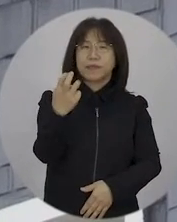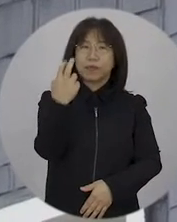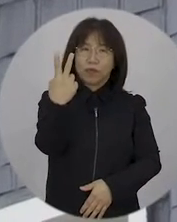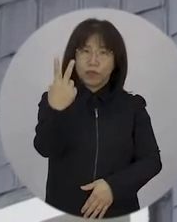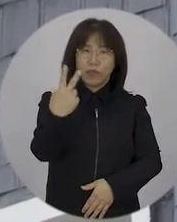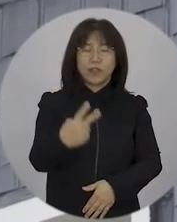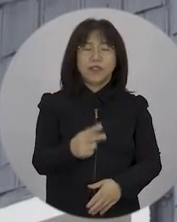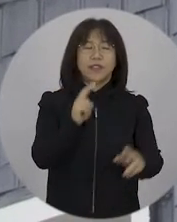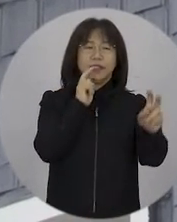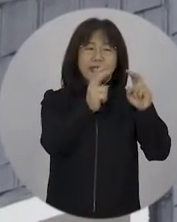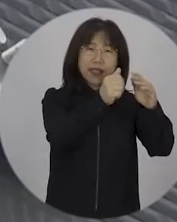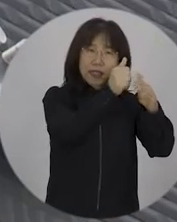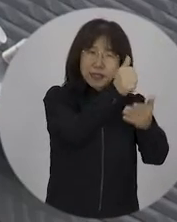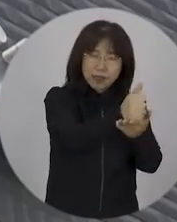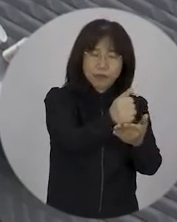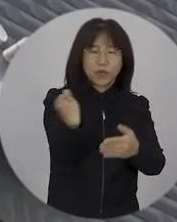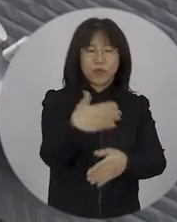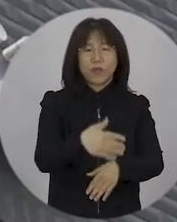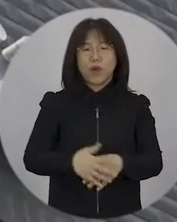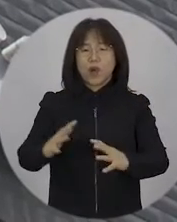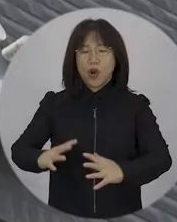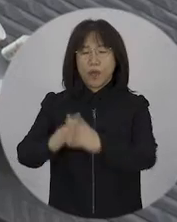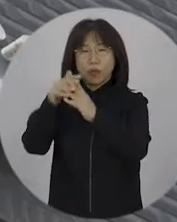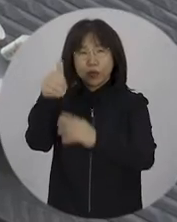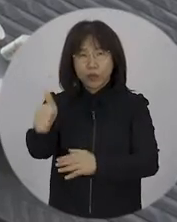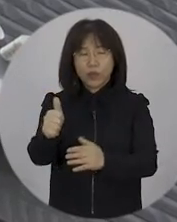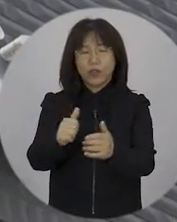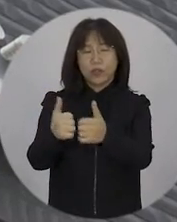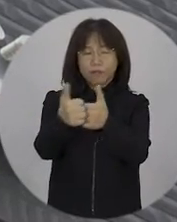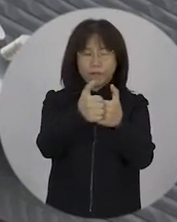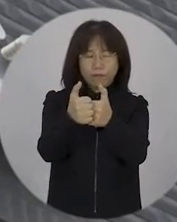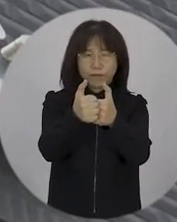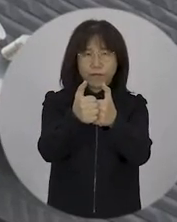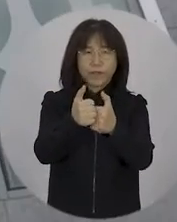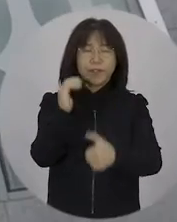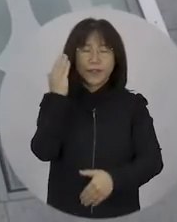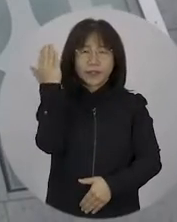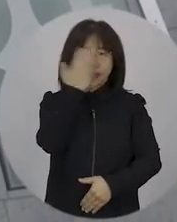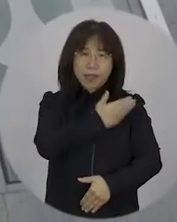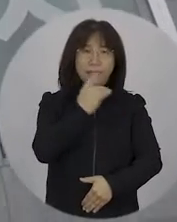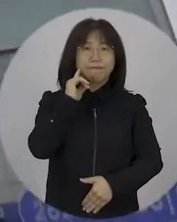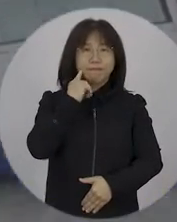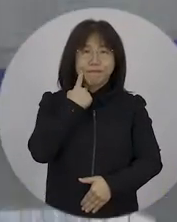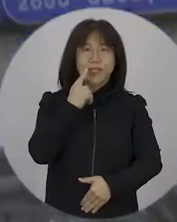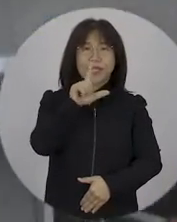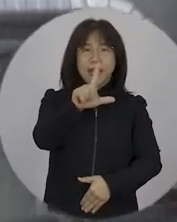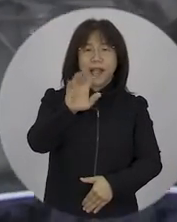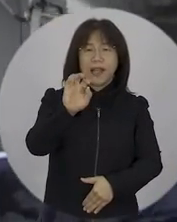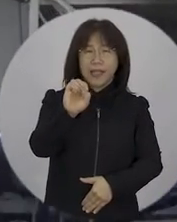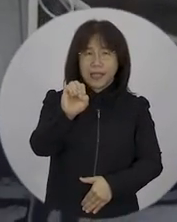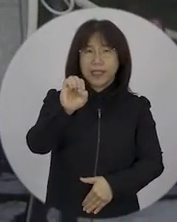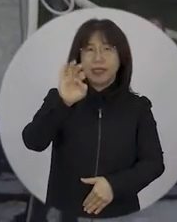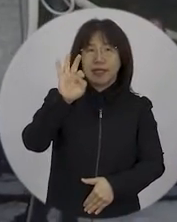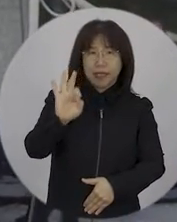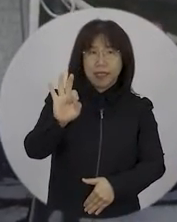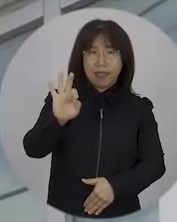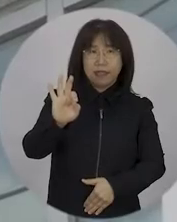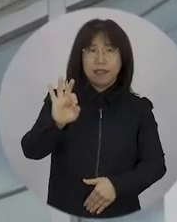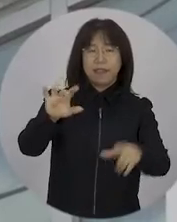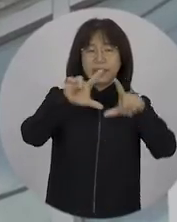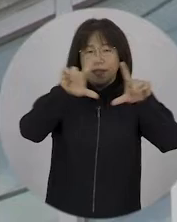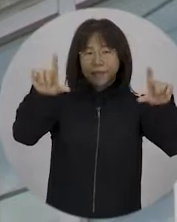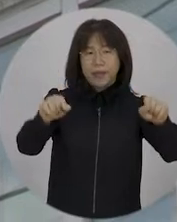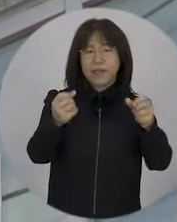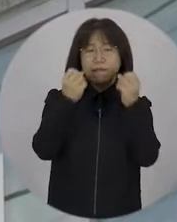업주 의견과 디자인 전문가 심의를 거쳐 깔끔하고 특색있는 엘이디간판 으로 설치 됐습니다 강서구는